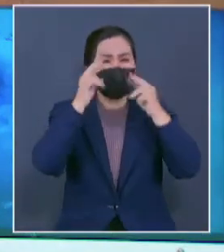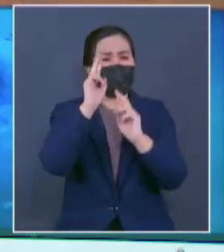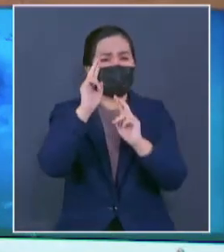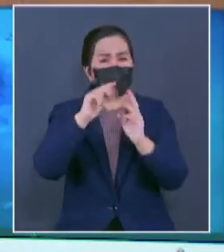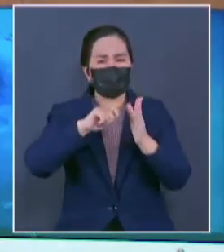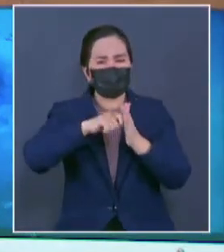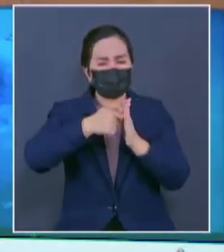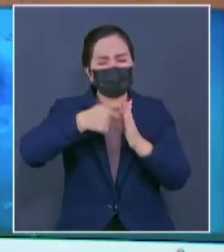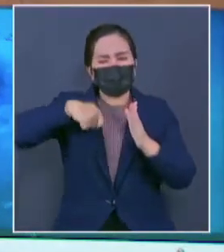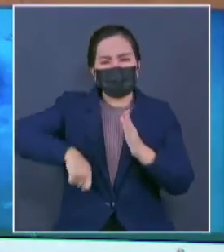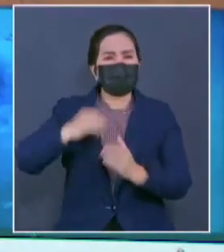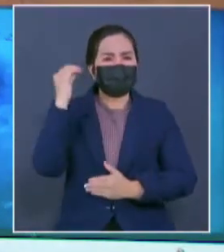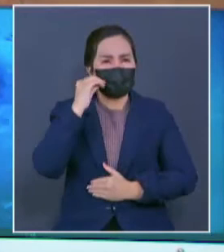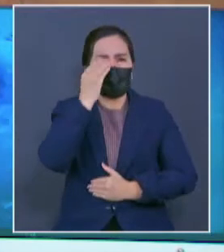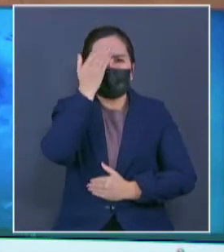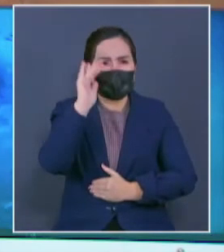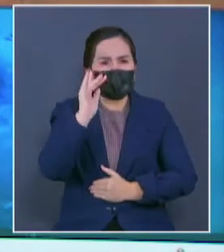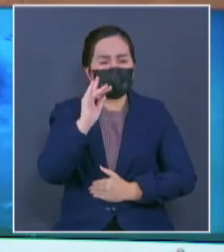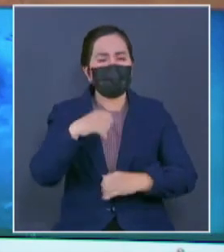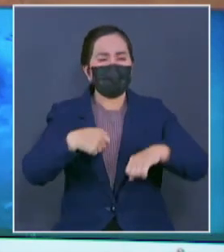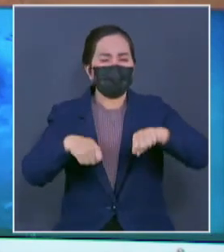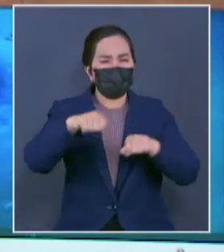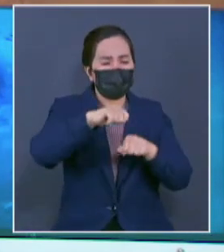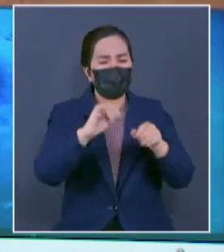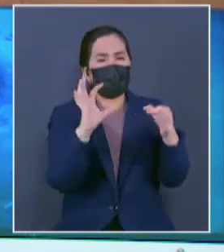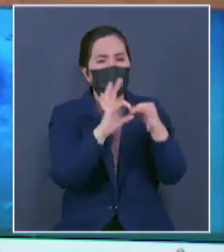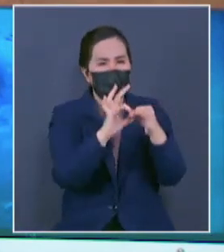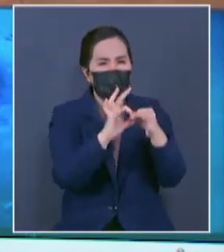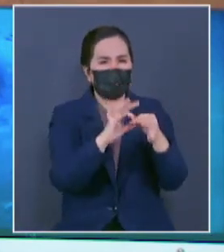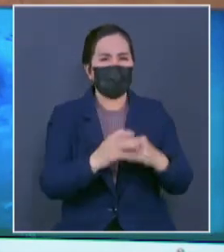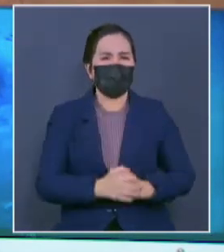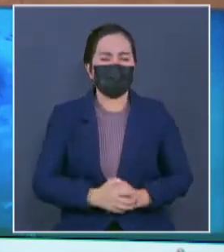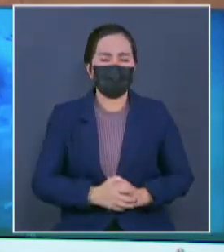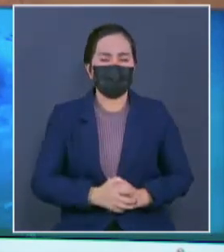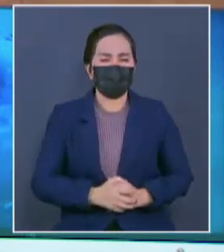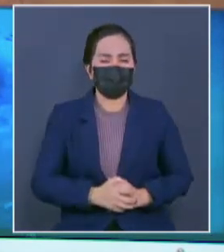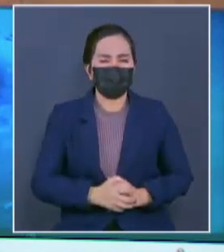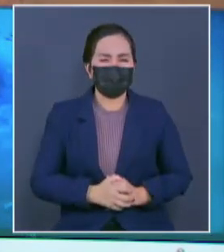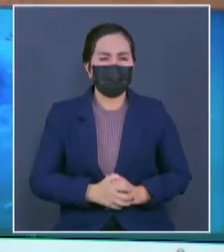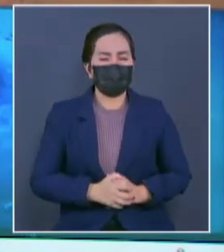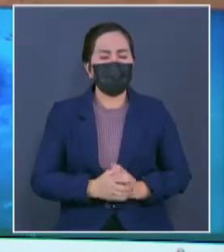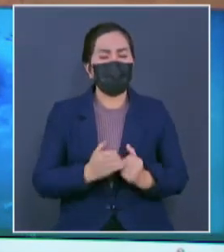เกินไปล็อกล้อซะหน่อยล็อกเขาเรียกว่าล็อกคอรถซะหน่อยนะครับอันนี้ก็จะขโมยยากขึ้นนะครับ